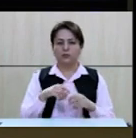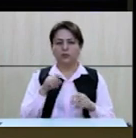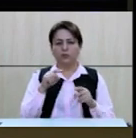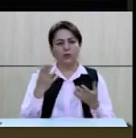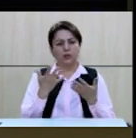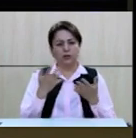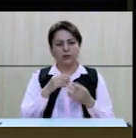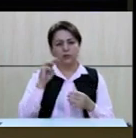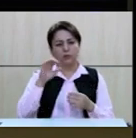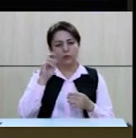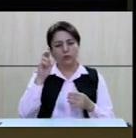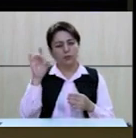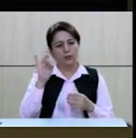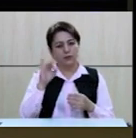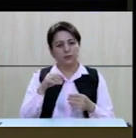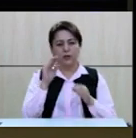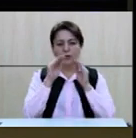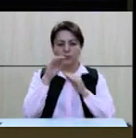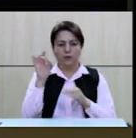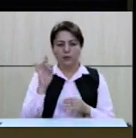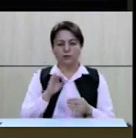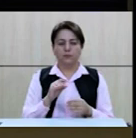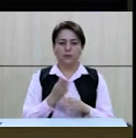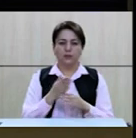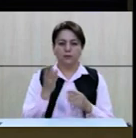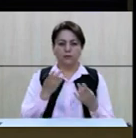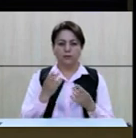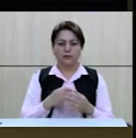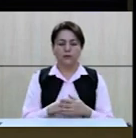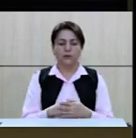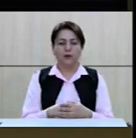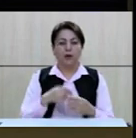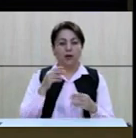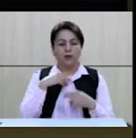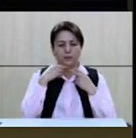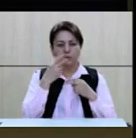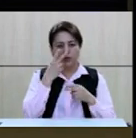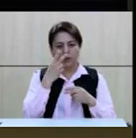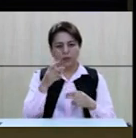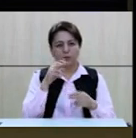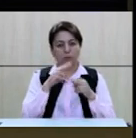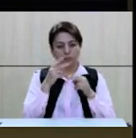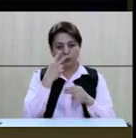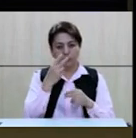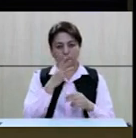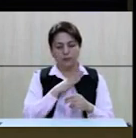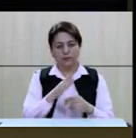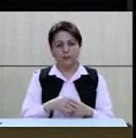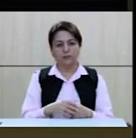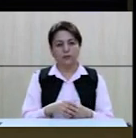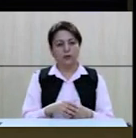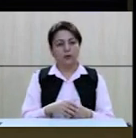tub ravishmi yoki yasama ravishmi? E'tibor bering, qo'shimchalarni ko'ryapsizmi?